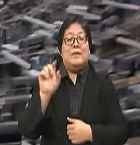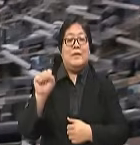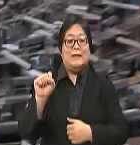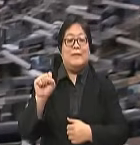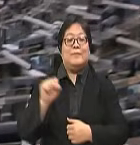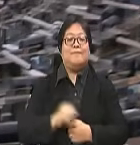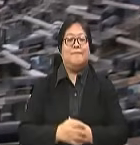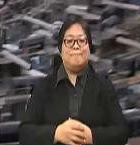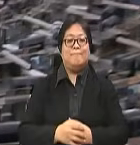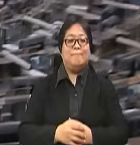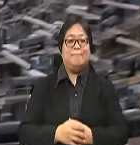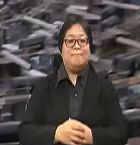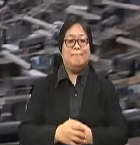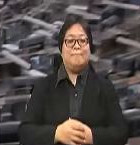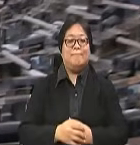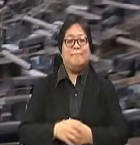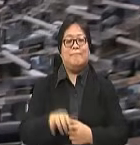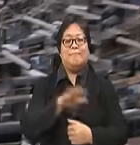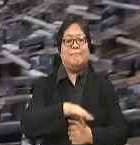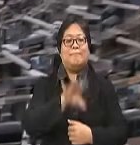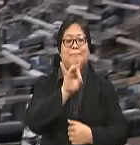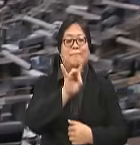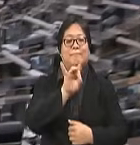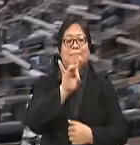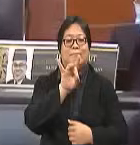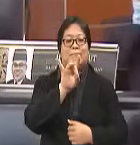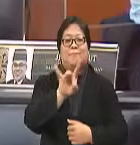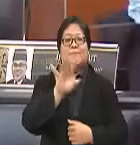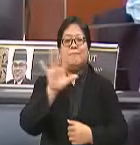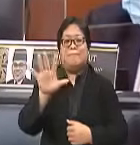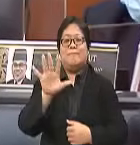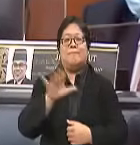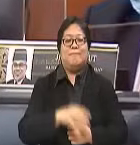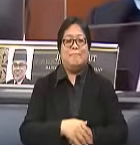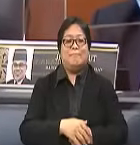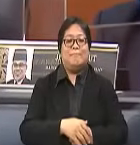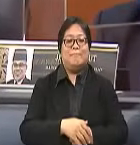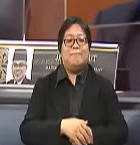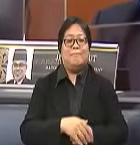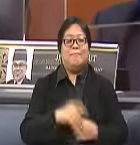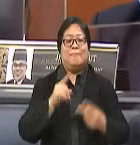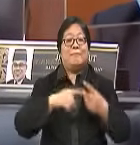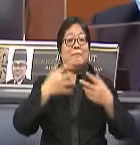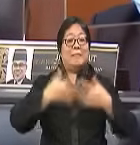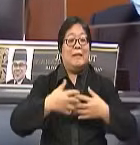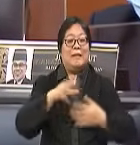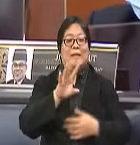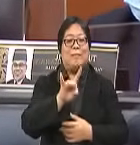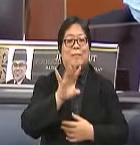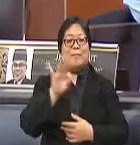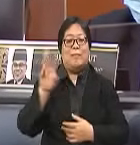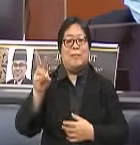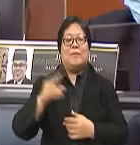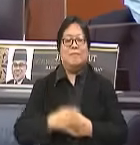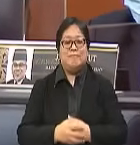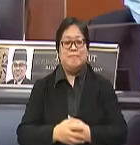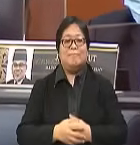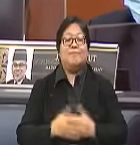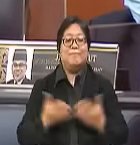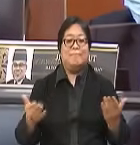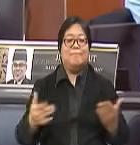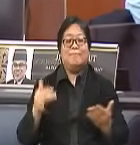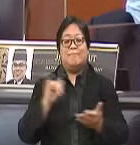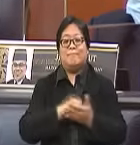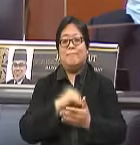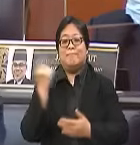harga diri m885 harga dikilang 896 jadi Inilah